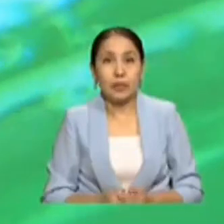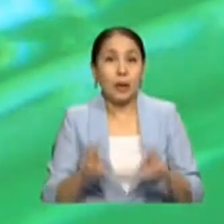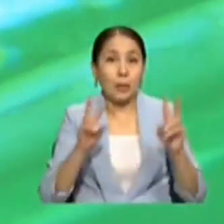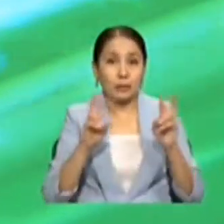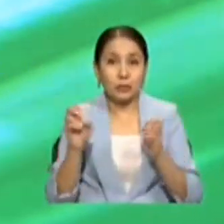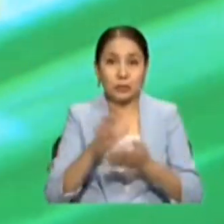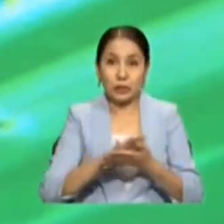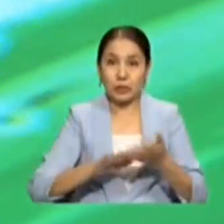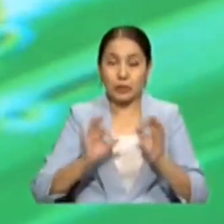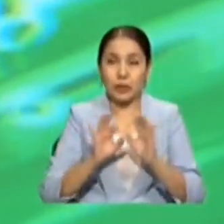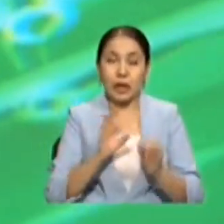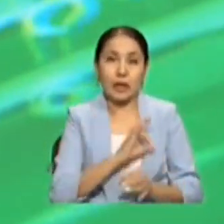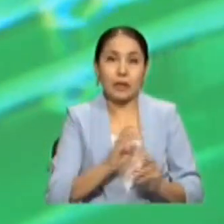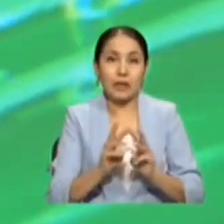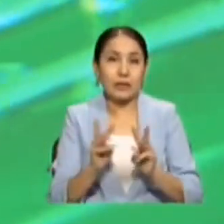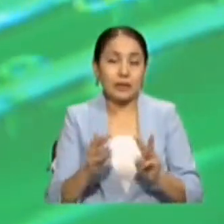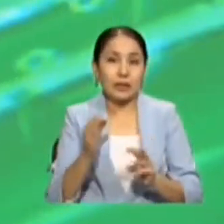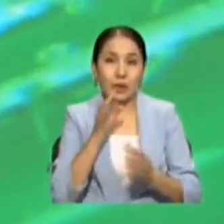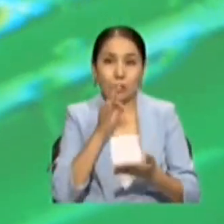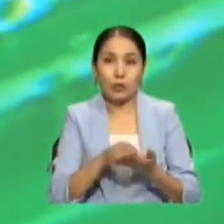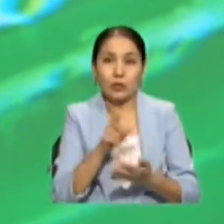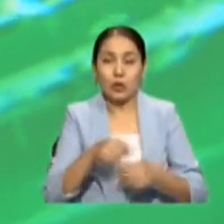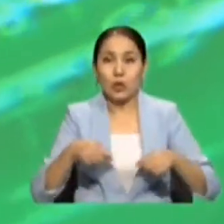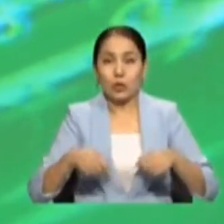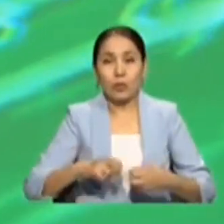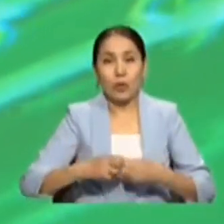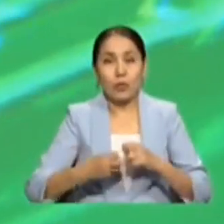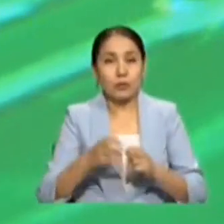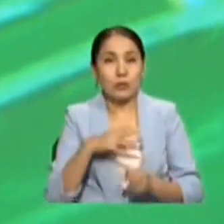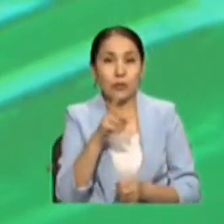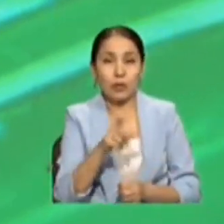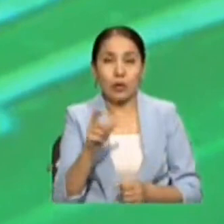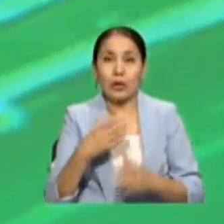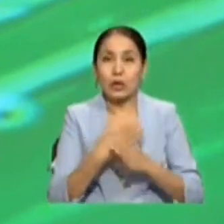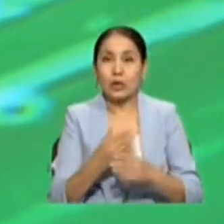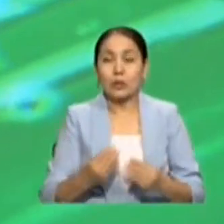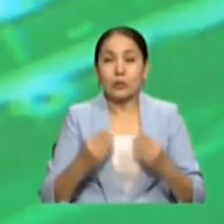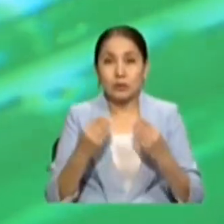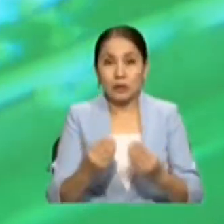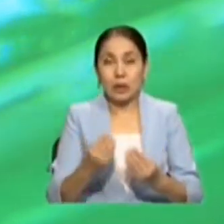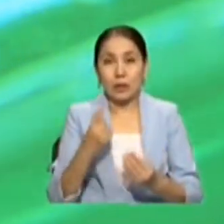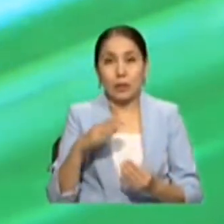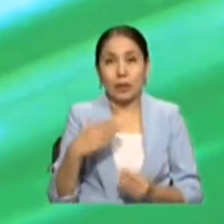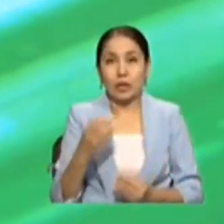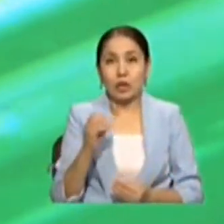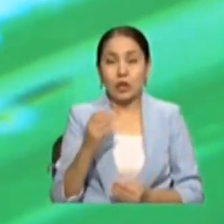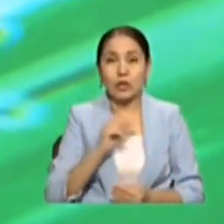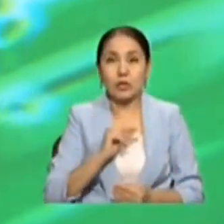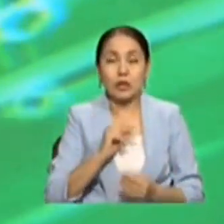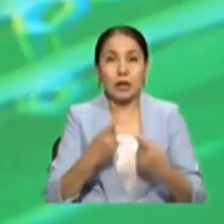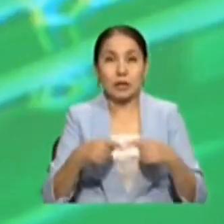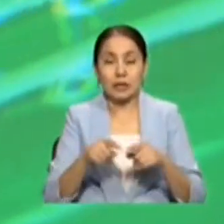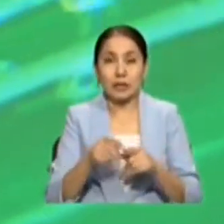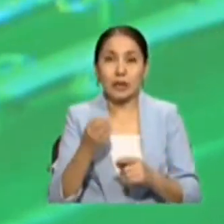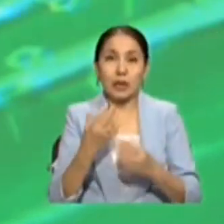Mavzuni davom ettiramiz. Adliya vazirligi mutasaddilari huquqiy muammosi bo'lgan fuqarolarga yordam ko'rsatayotgan bir paytda Yoshlar ishlar agentligi